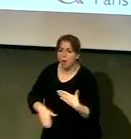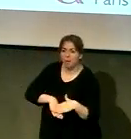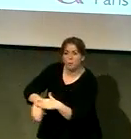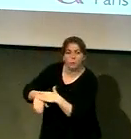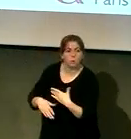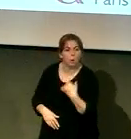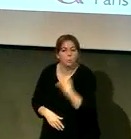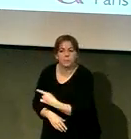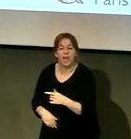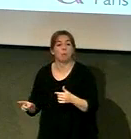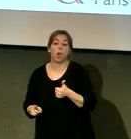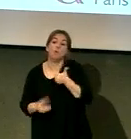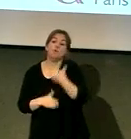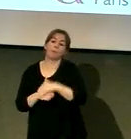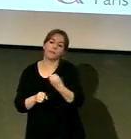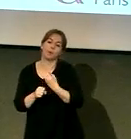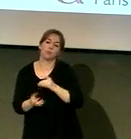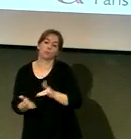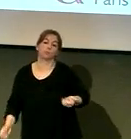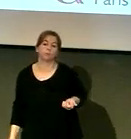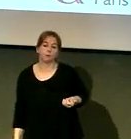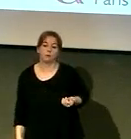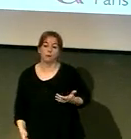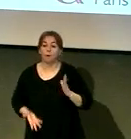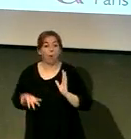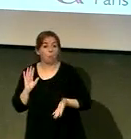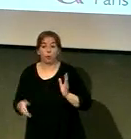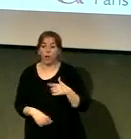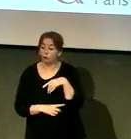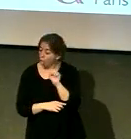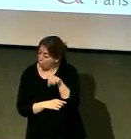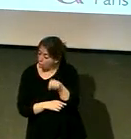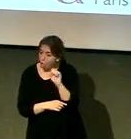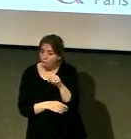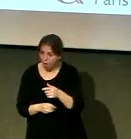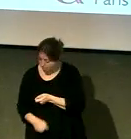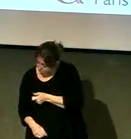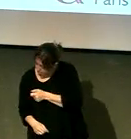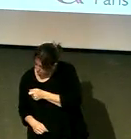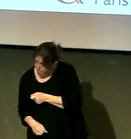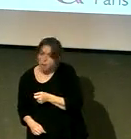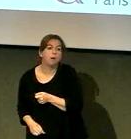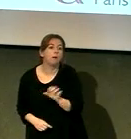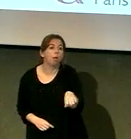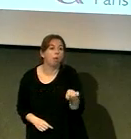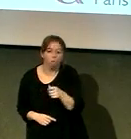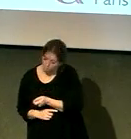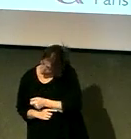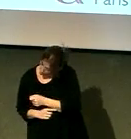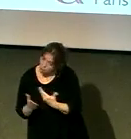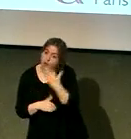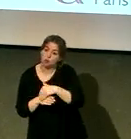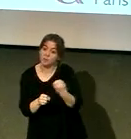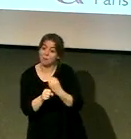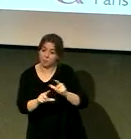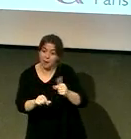d'information. Soit ils faisaient autre chose, remarquez, c'est possible, ils étaient peut-être en train de textoter sur leur téléphone pendant la journée